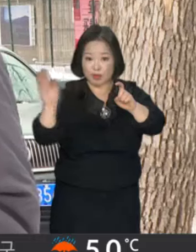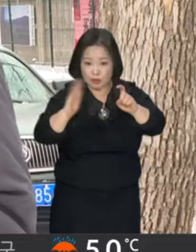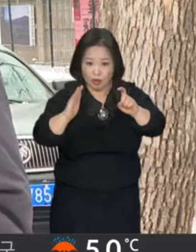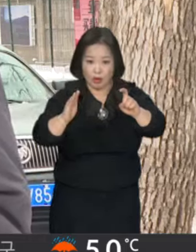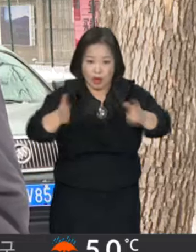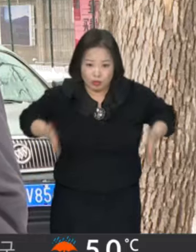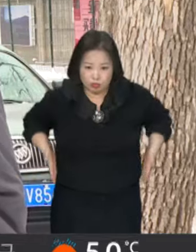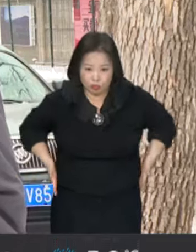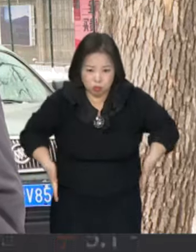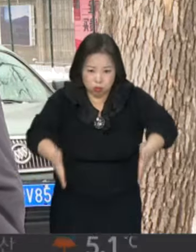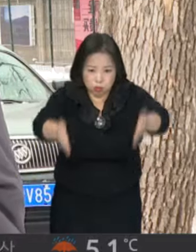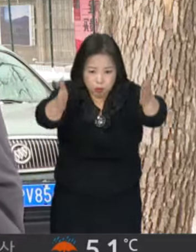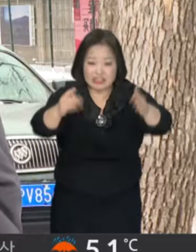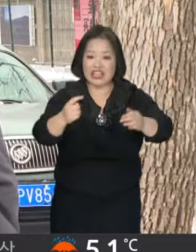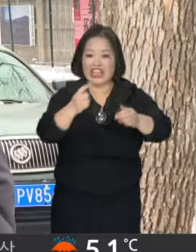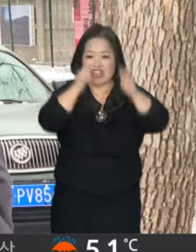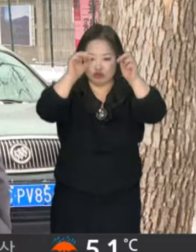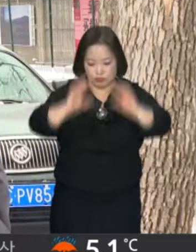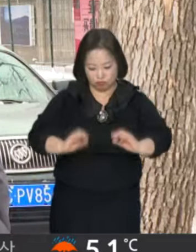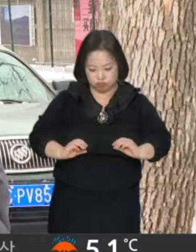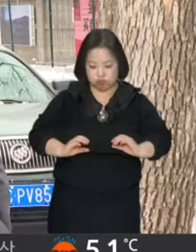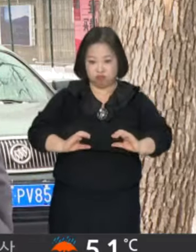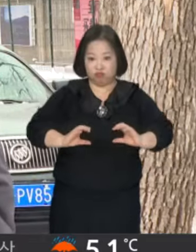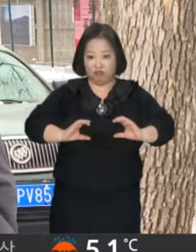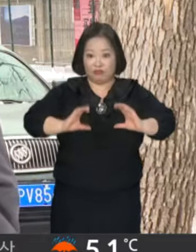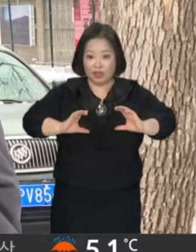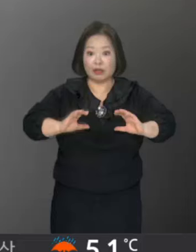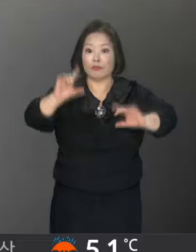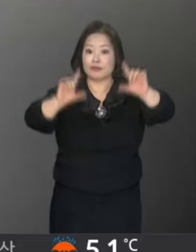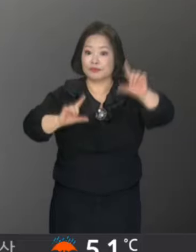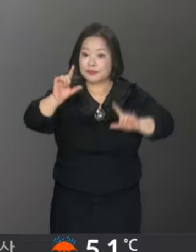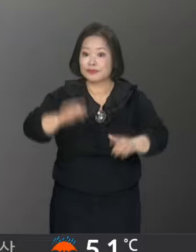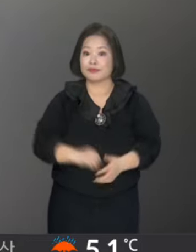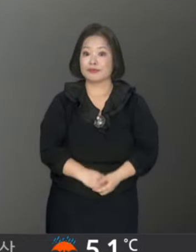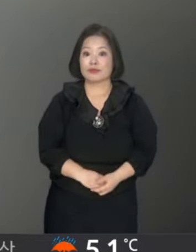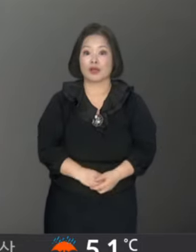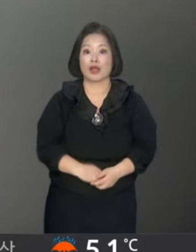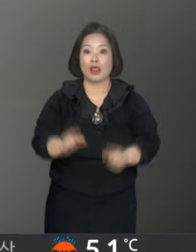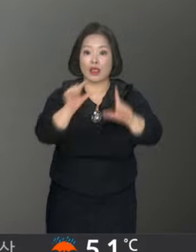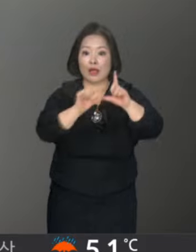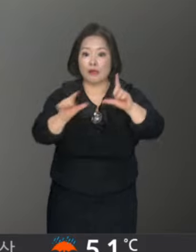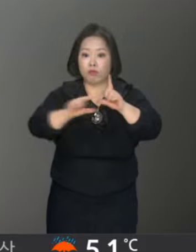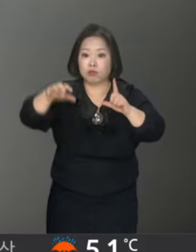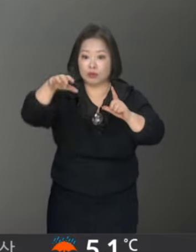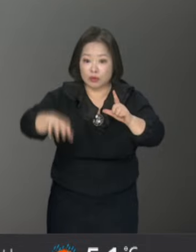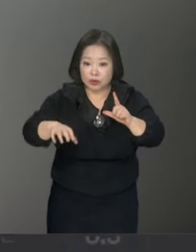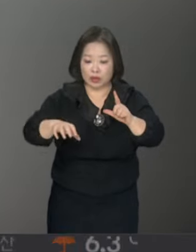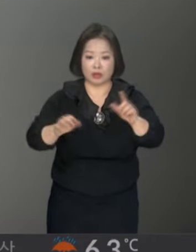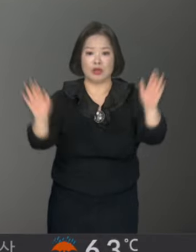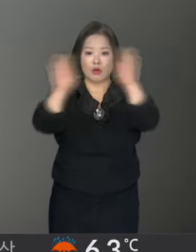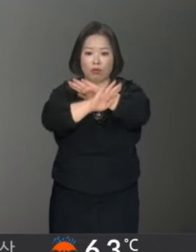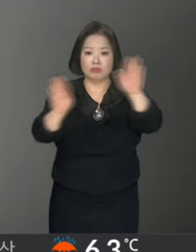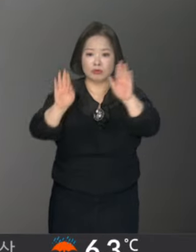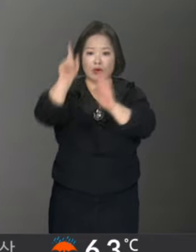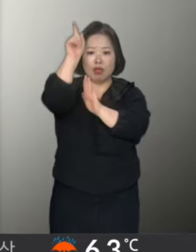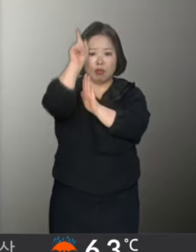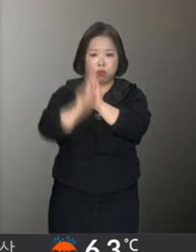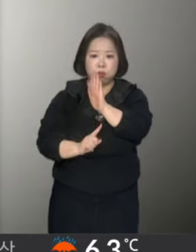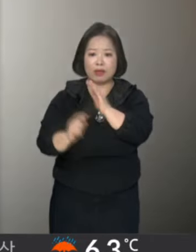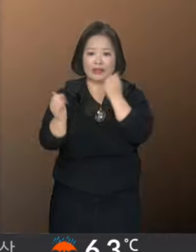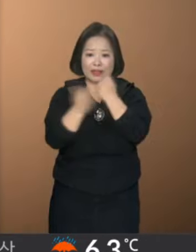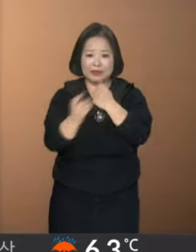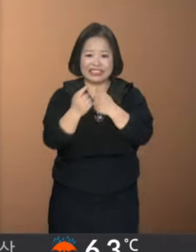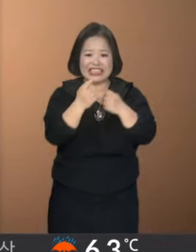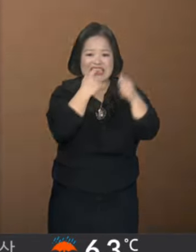도에는 많은 눈이 쌓여 있는 모습을 볼 수 있습니다 일부지역에서는 기온 급강하로